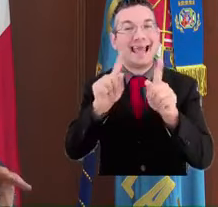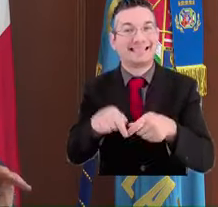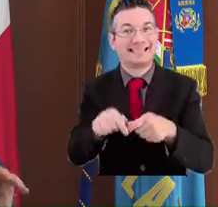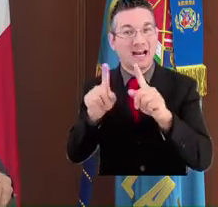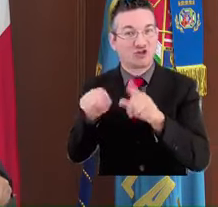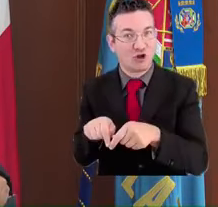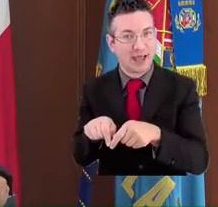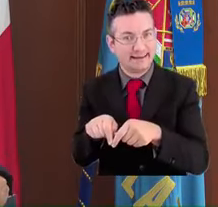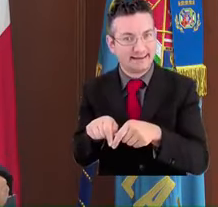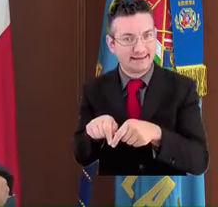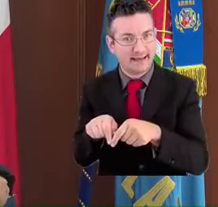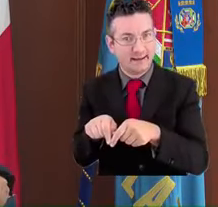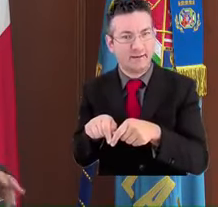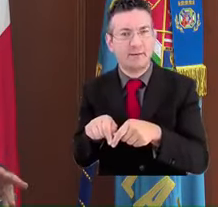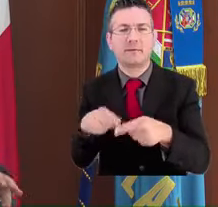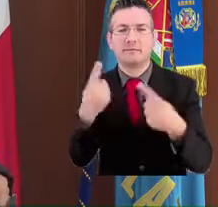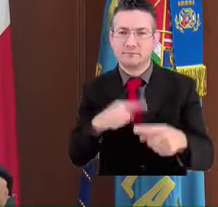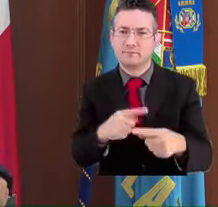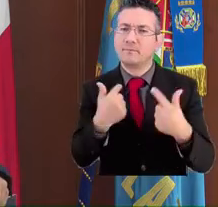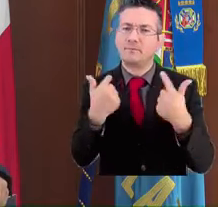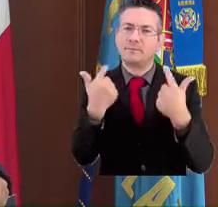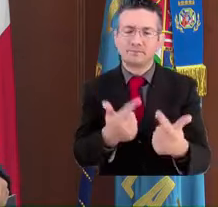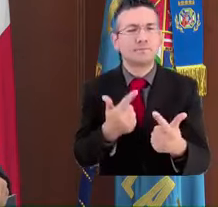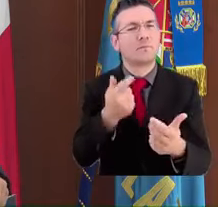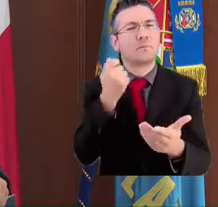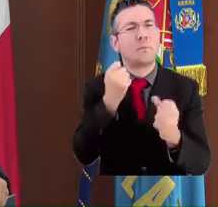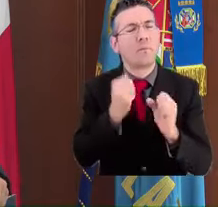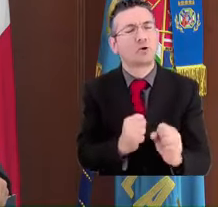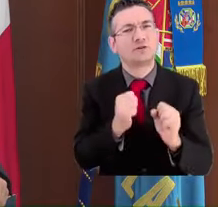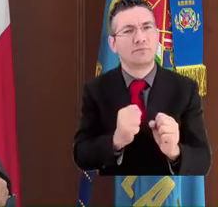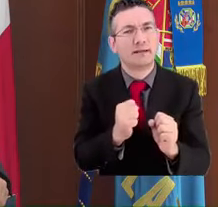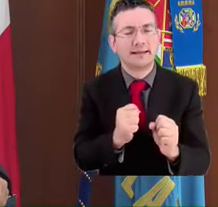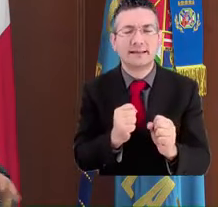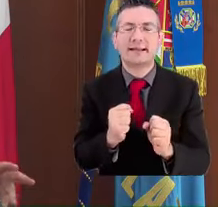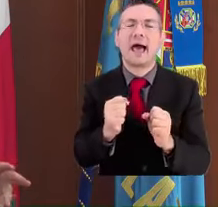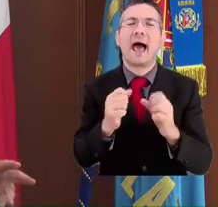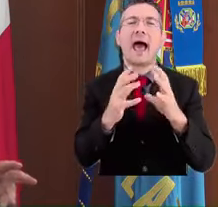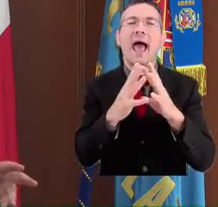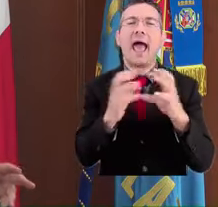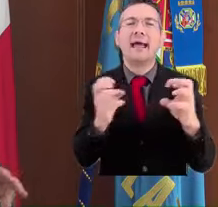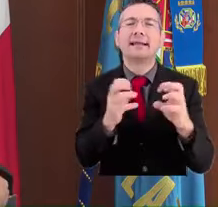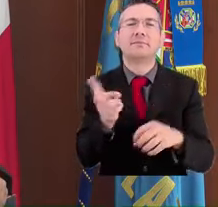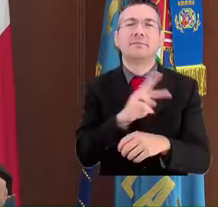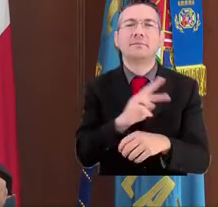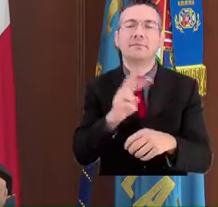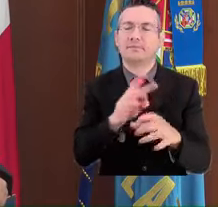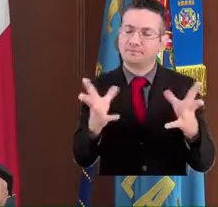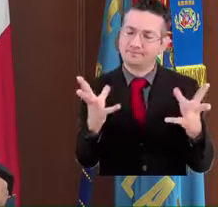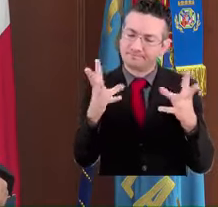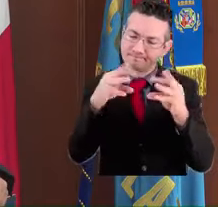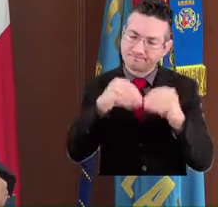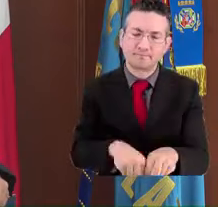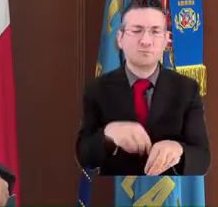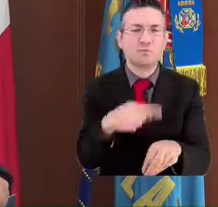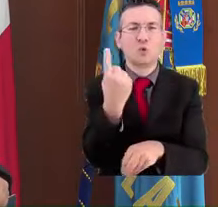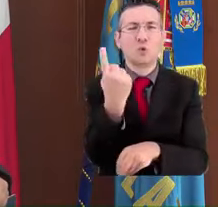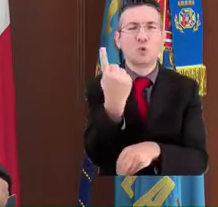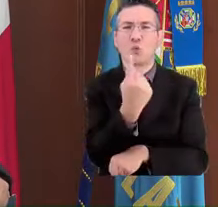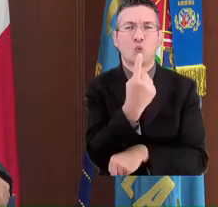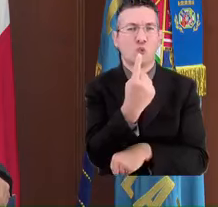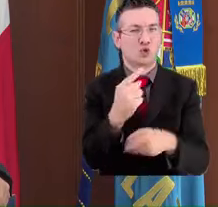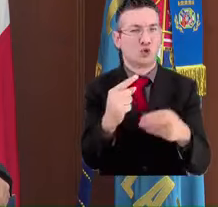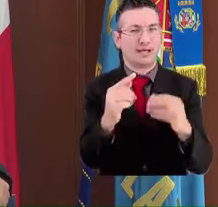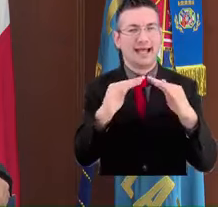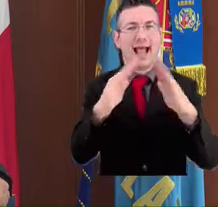riunire di riunire due importanti enti bilaterali all'interno di un'unica casa questa è un po la sintesi anche del